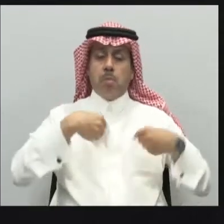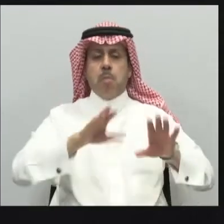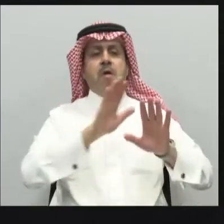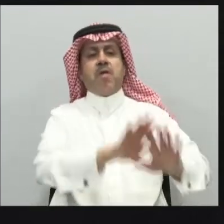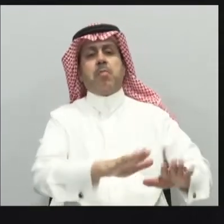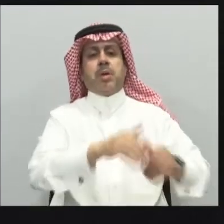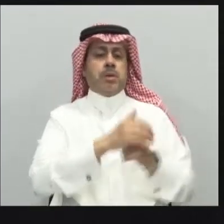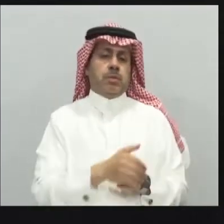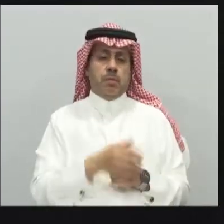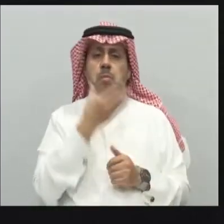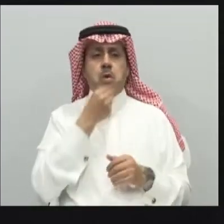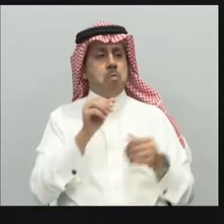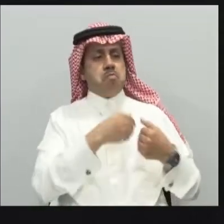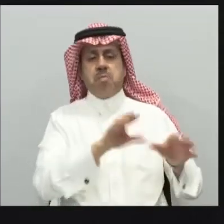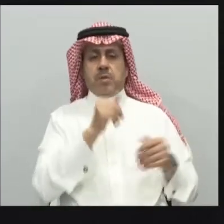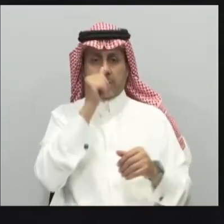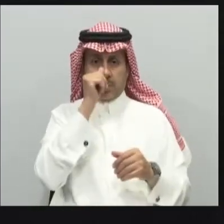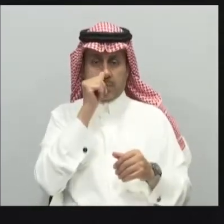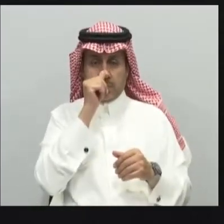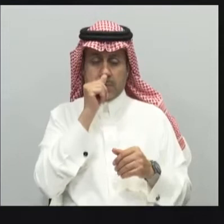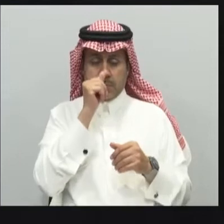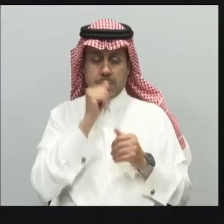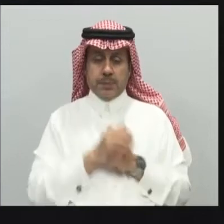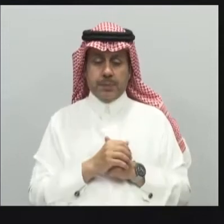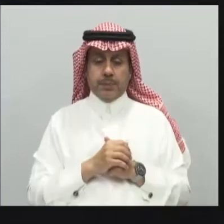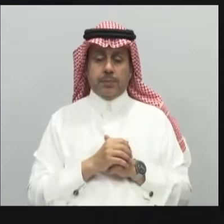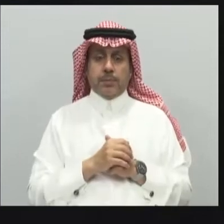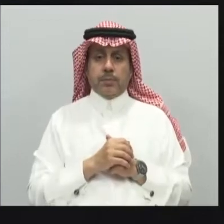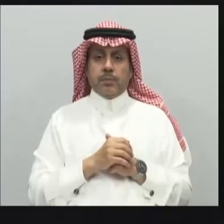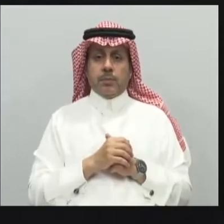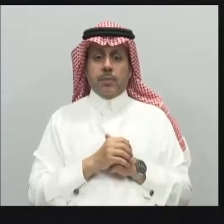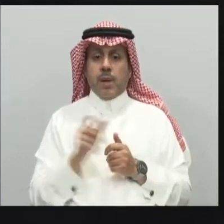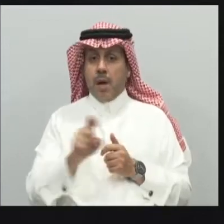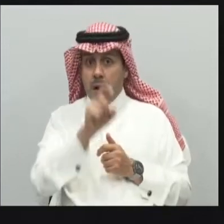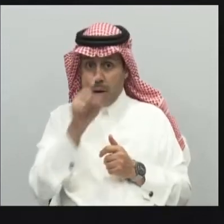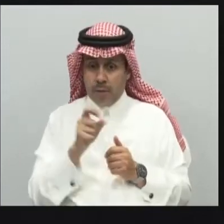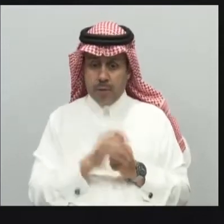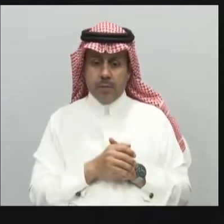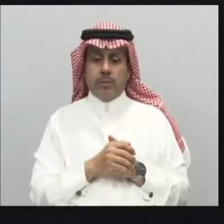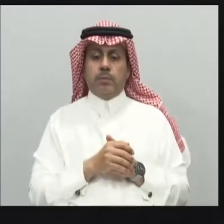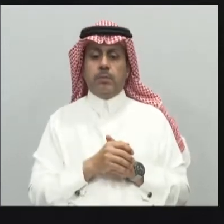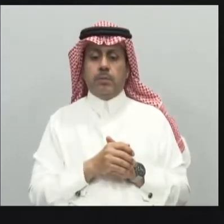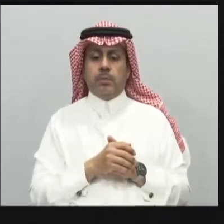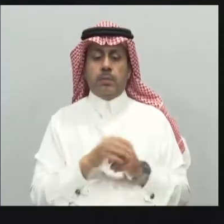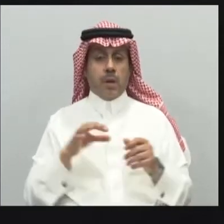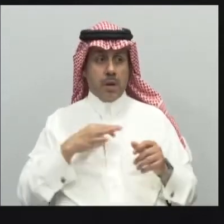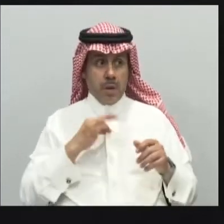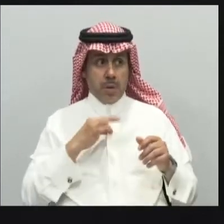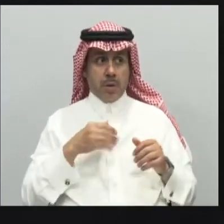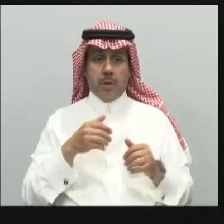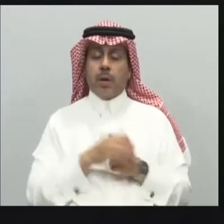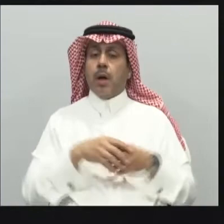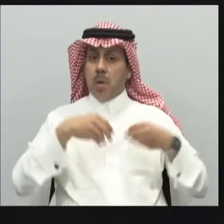بما فيها من العيوب هذه عبارات كثيره هل في هذه الحاله يبرا البائع